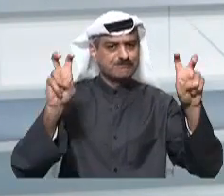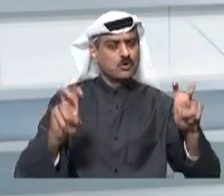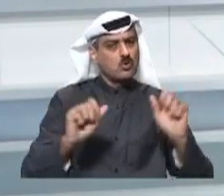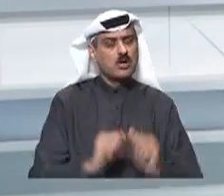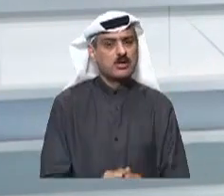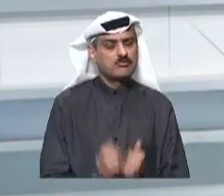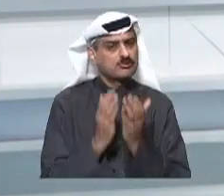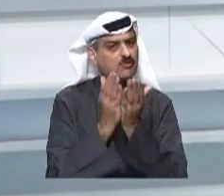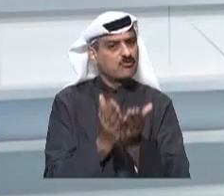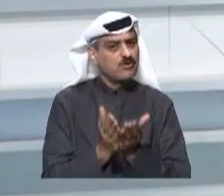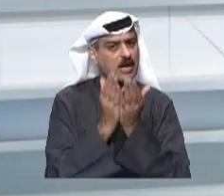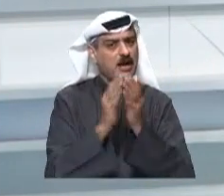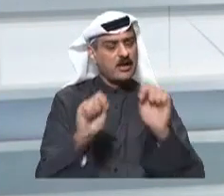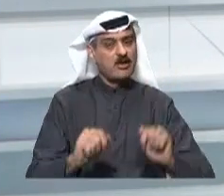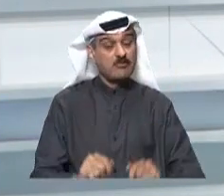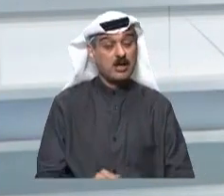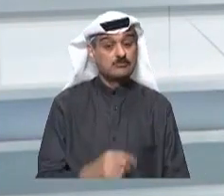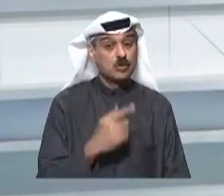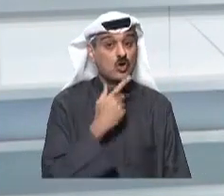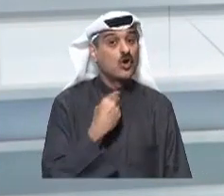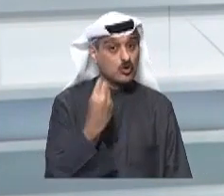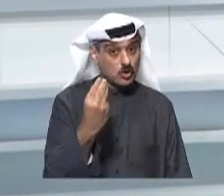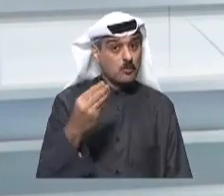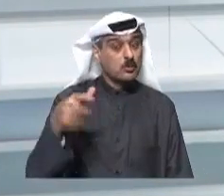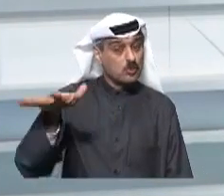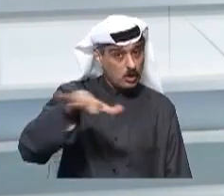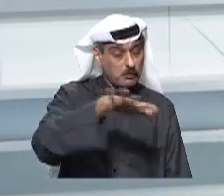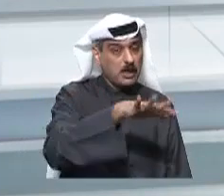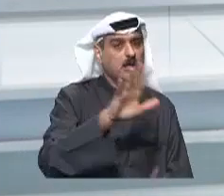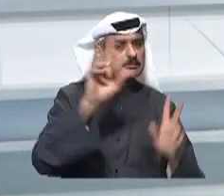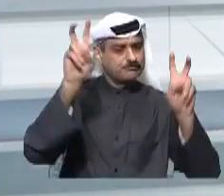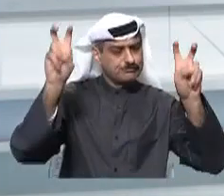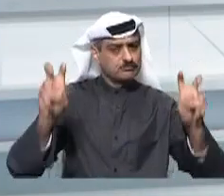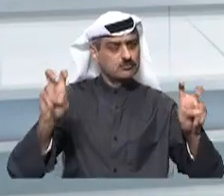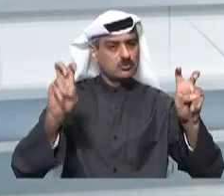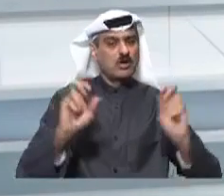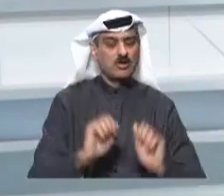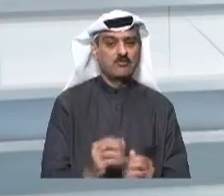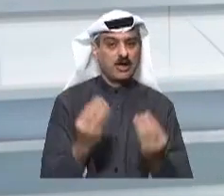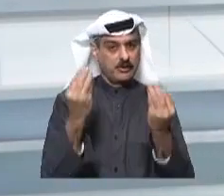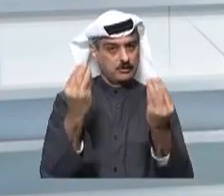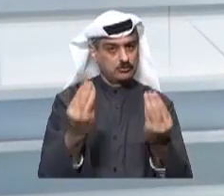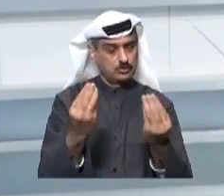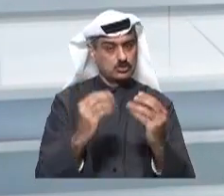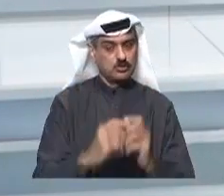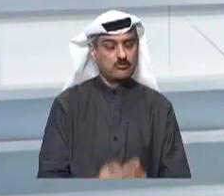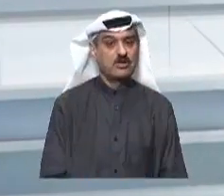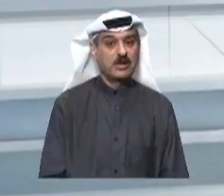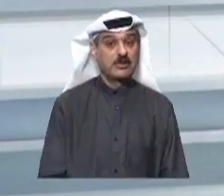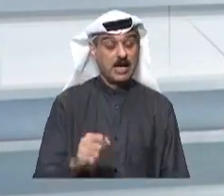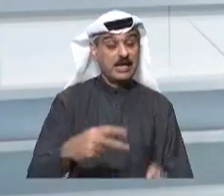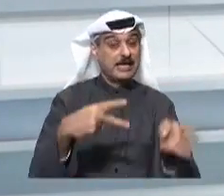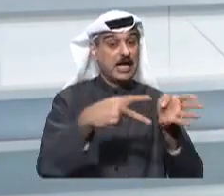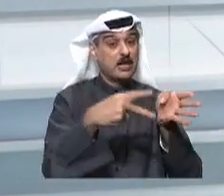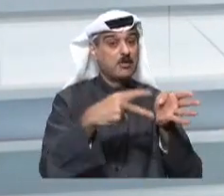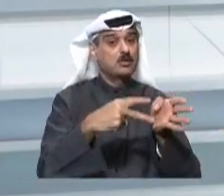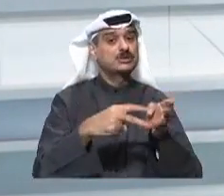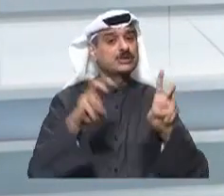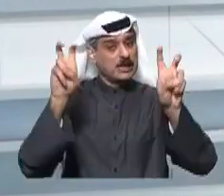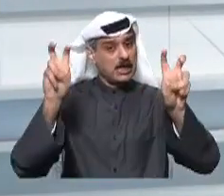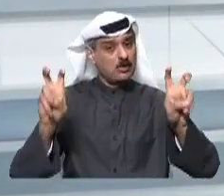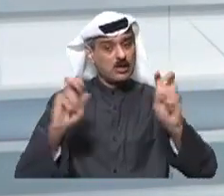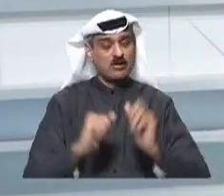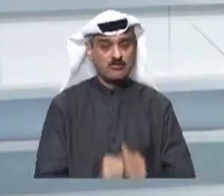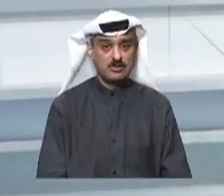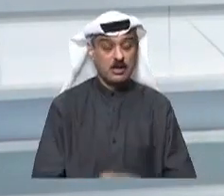بحري، لذلك أيضا محبين الأنشطة البحرية نحب نأكد بعدم الخروج في النزهات البحرية خلال 24 ساعة القادمة.